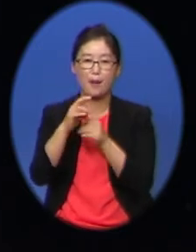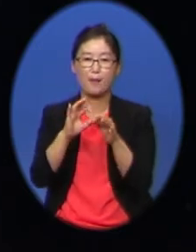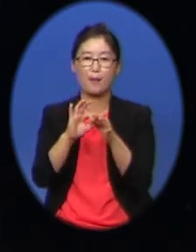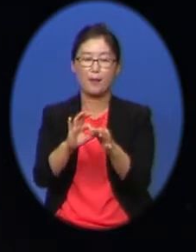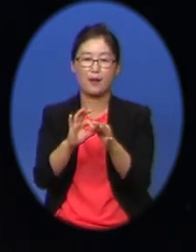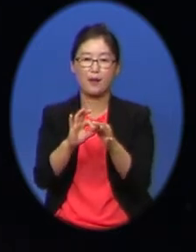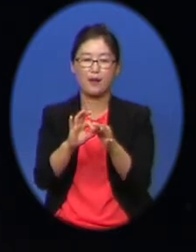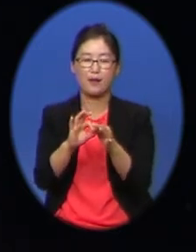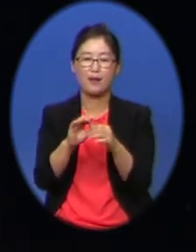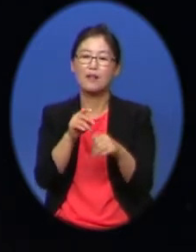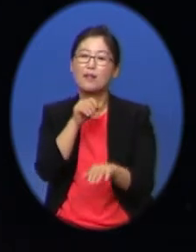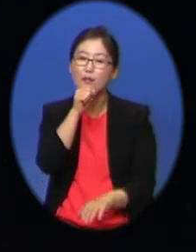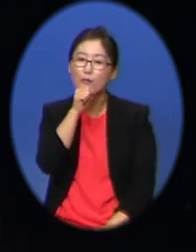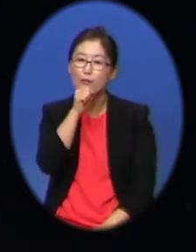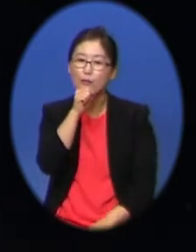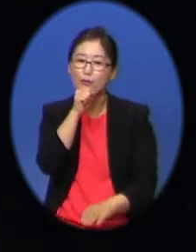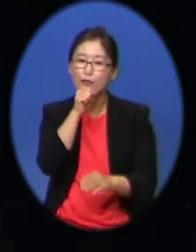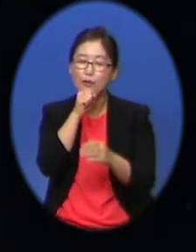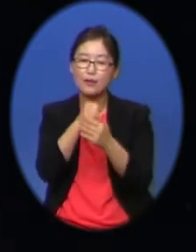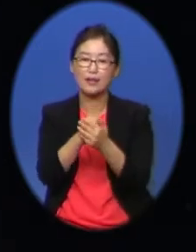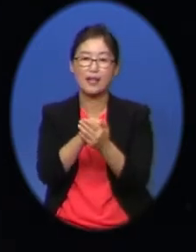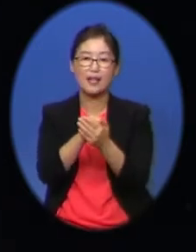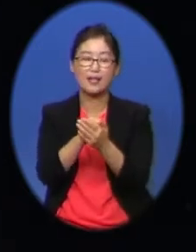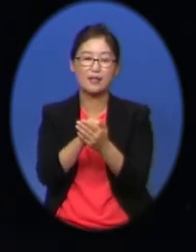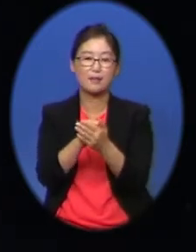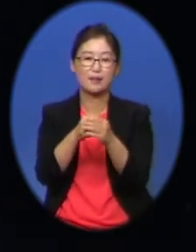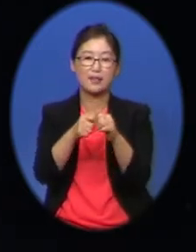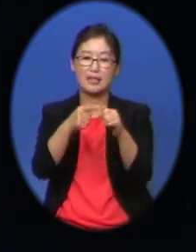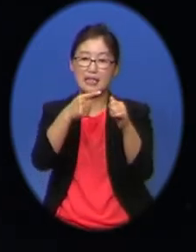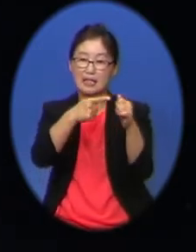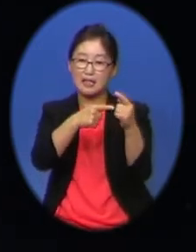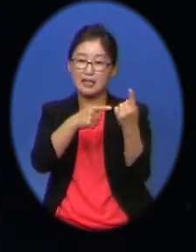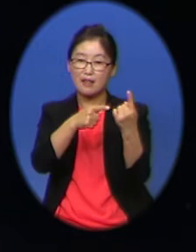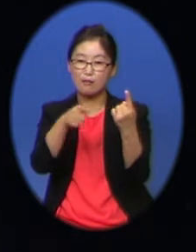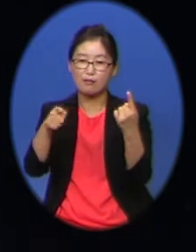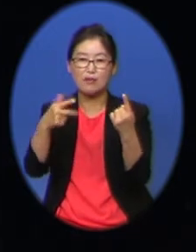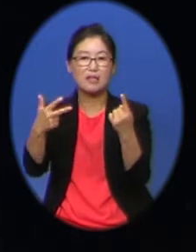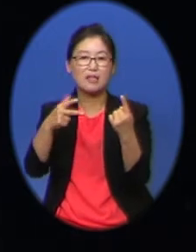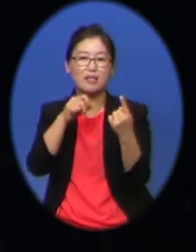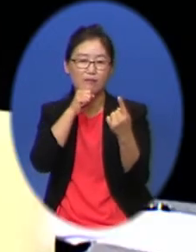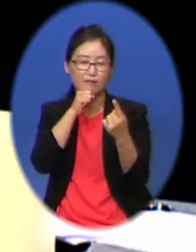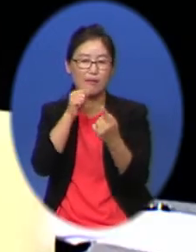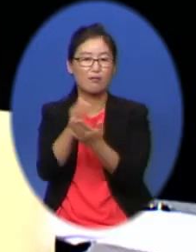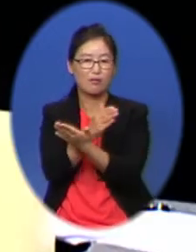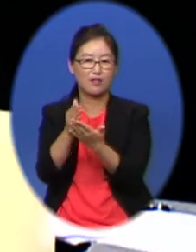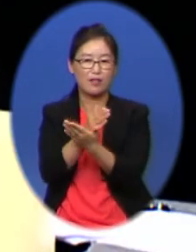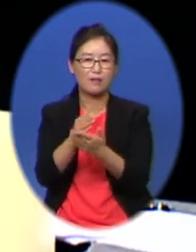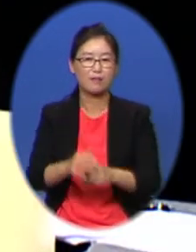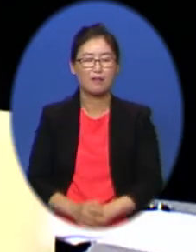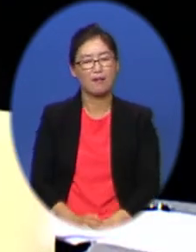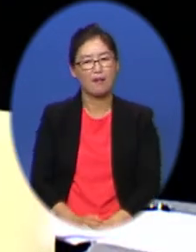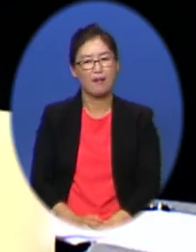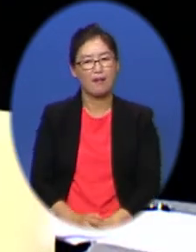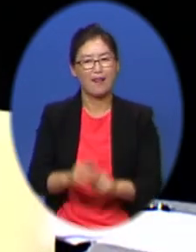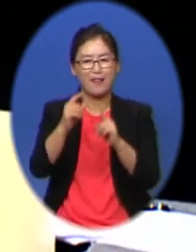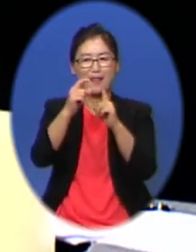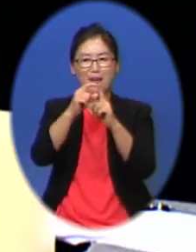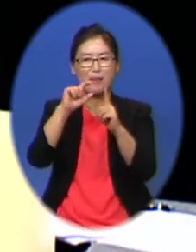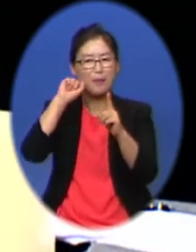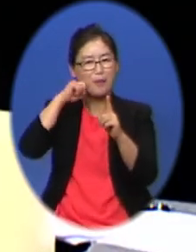통해서 상위 등급을 1 내지 7등급으로 분류해서 판정을 하게 됩니다. 예, 이 용어가 참 어렵네요.